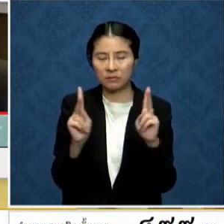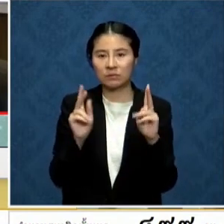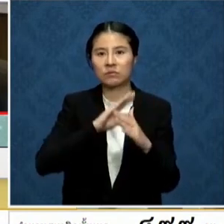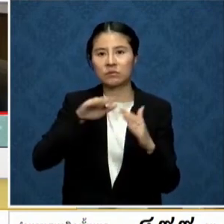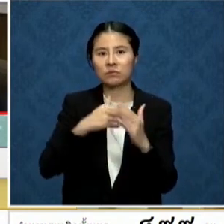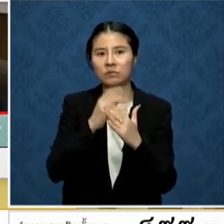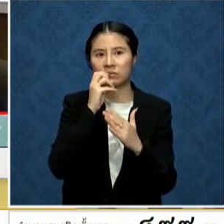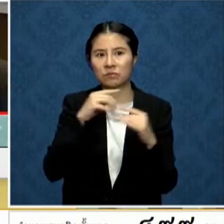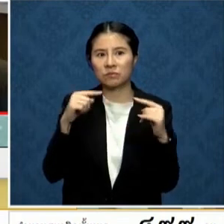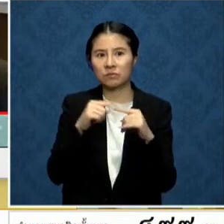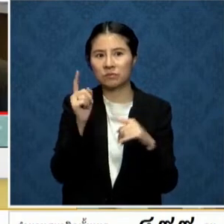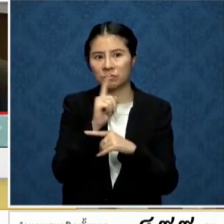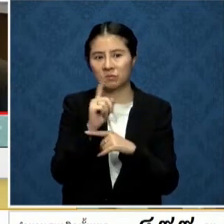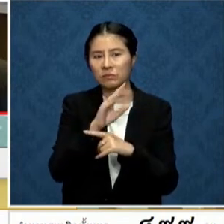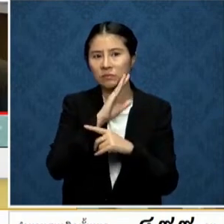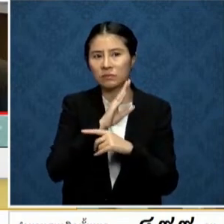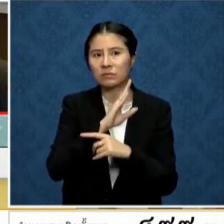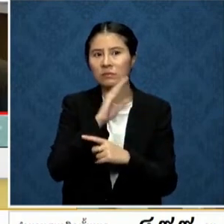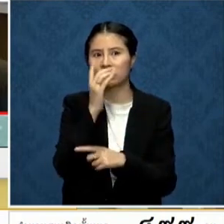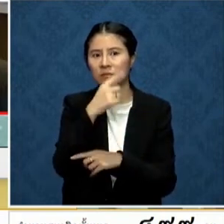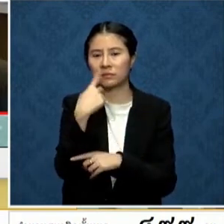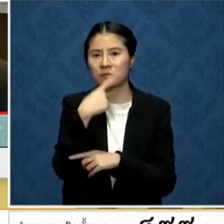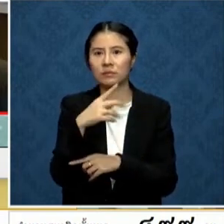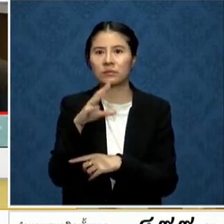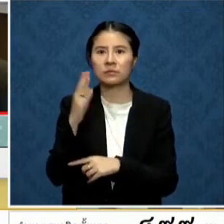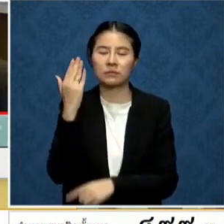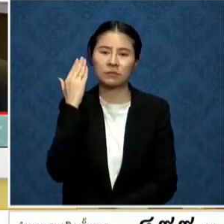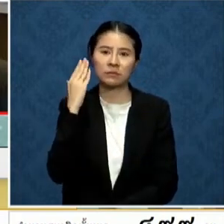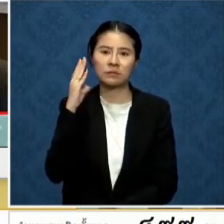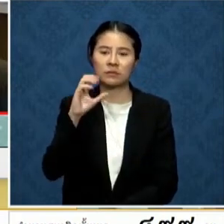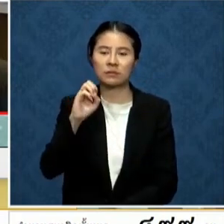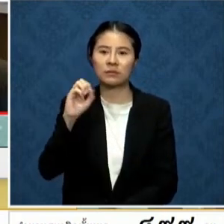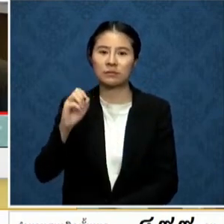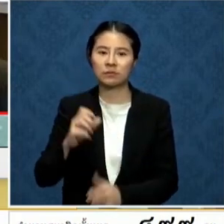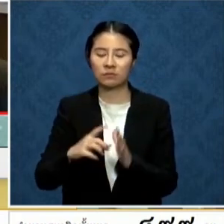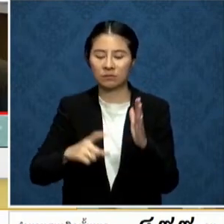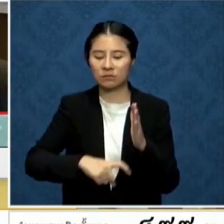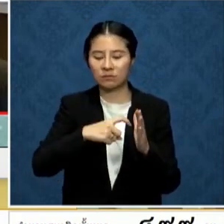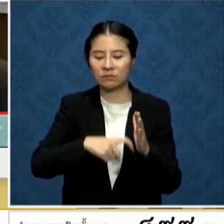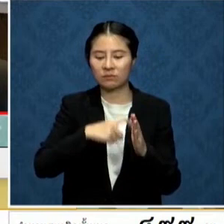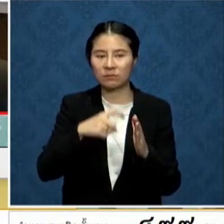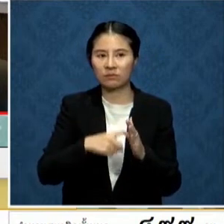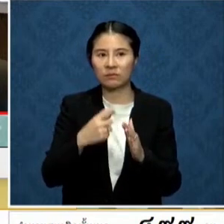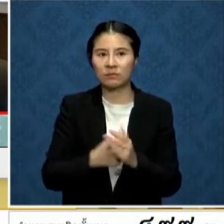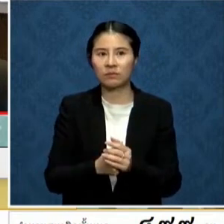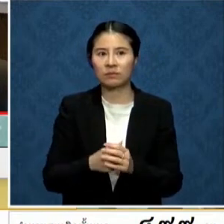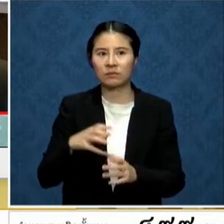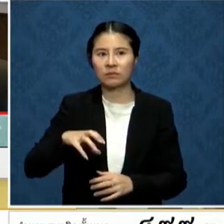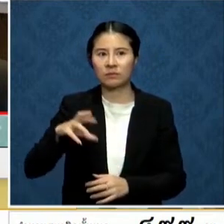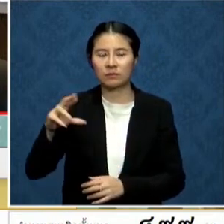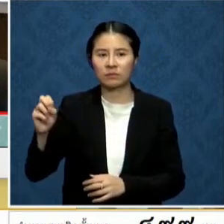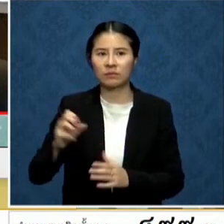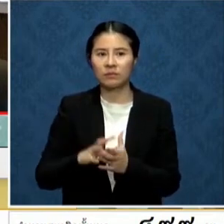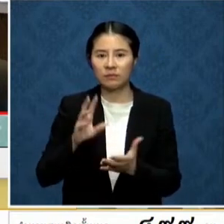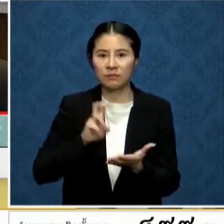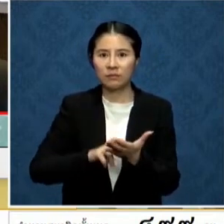มากๆนะคะและท่านที่เคยเป็นส.สมาก่อนเนี่ยก็ใช้เหตุผลที่ว่าสภาไม่ได้รับรอง